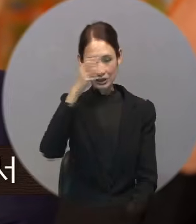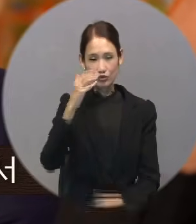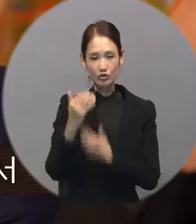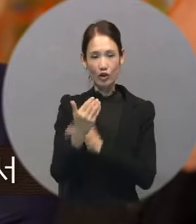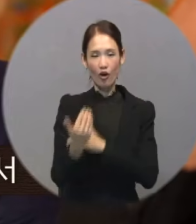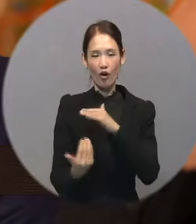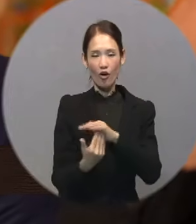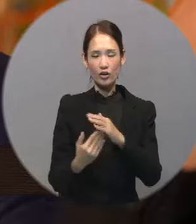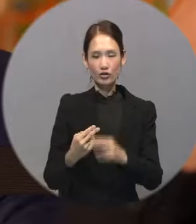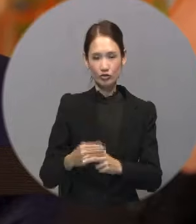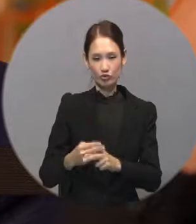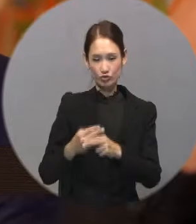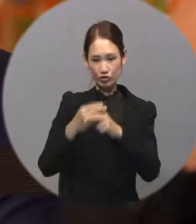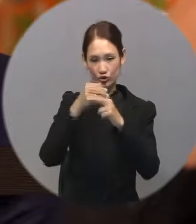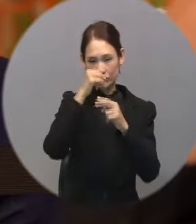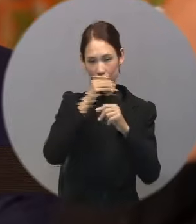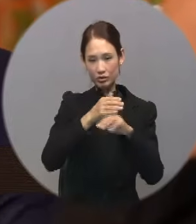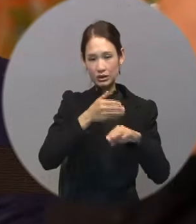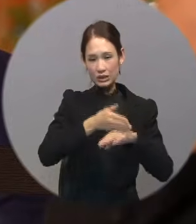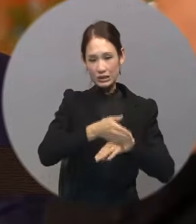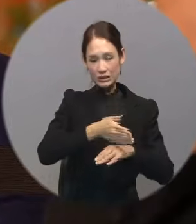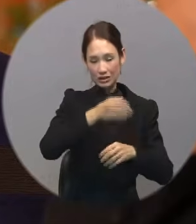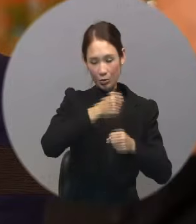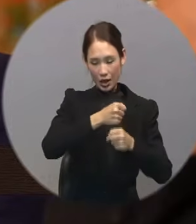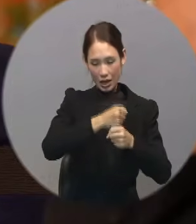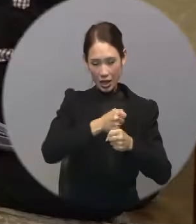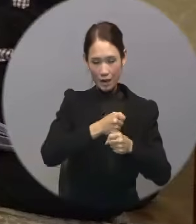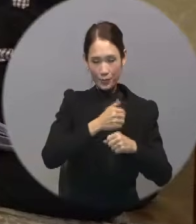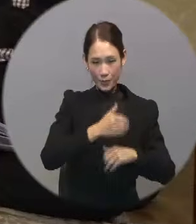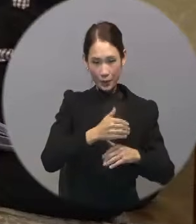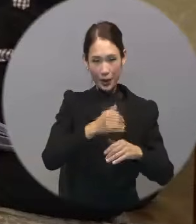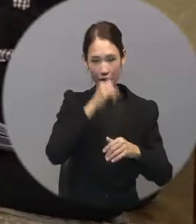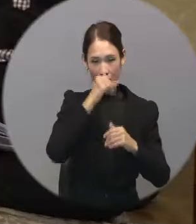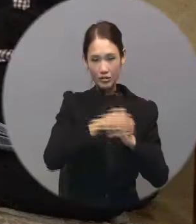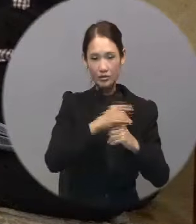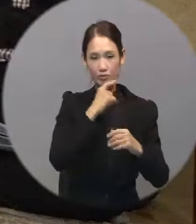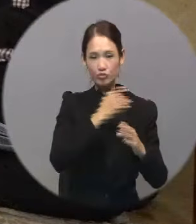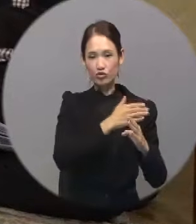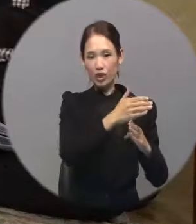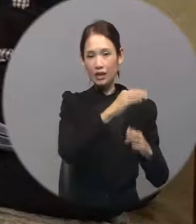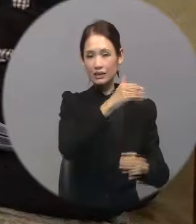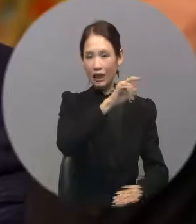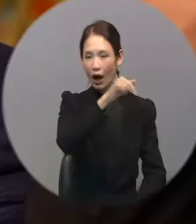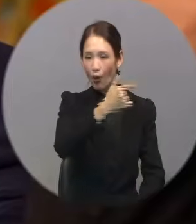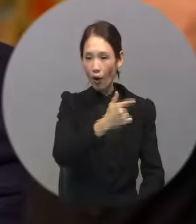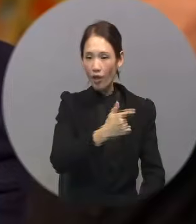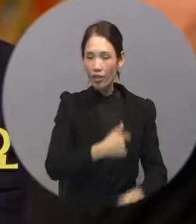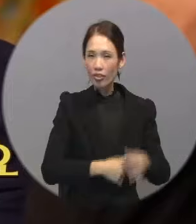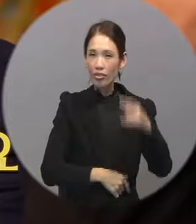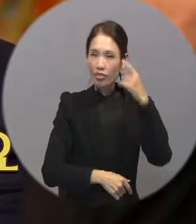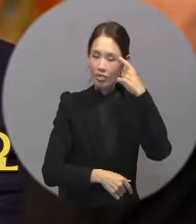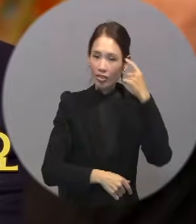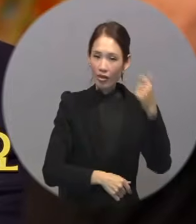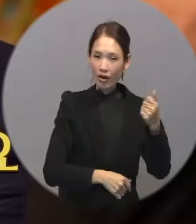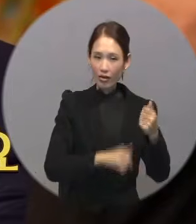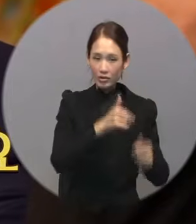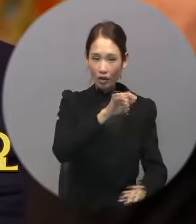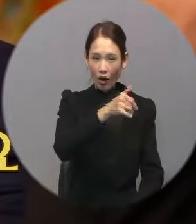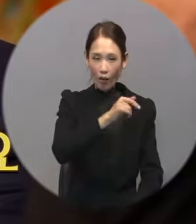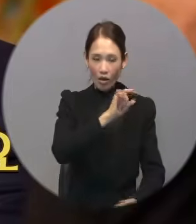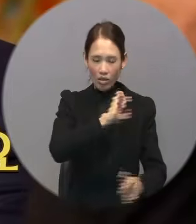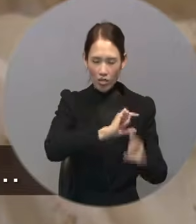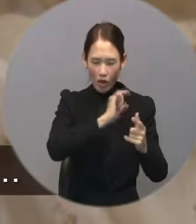축적을 하고 있어서 우리는 늦춰지지 않게 속도를 막 내는 거고요. 북한에 있는 자원들, AI와 로봇의 시대가 오면서 자원이 훨씬